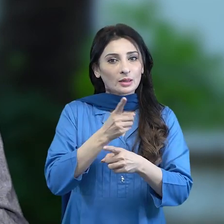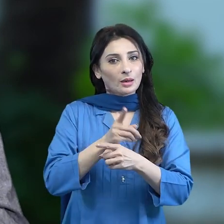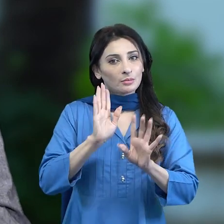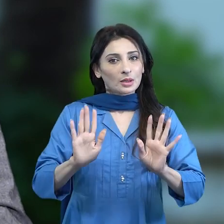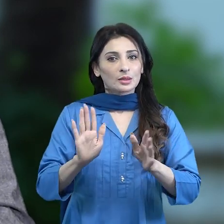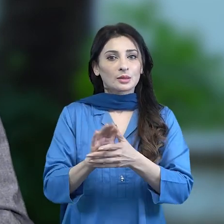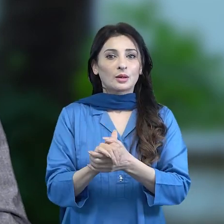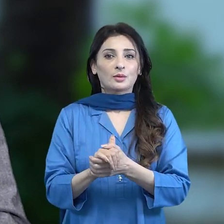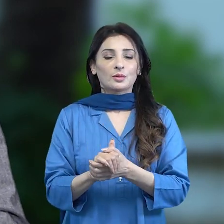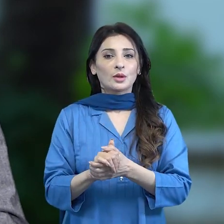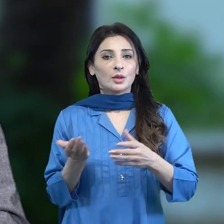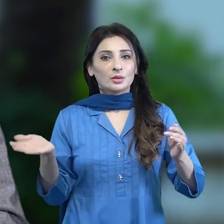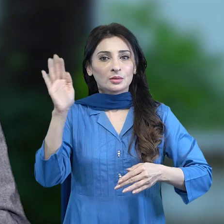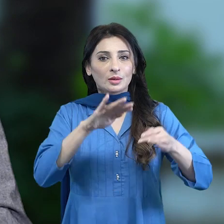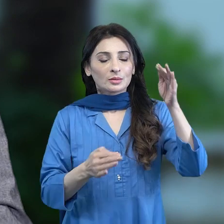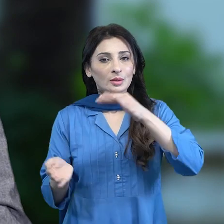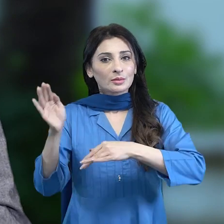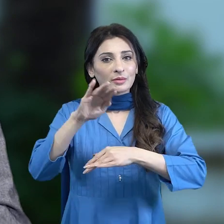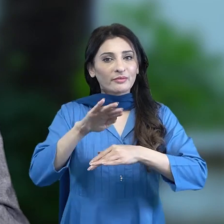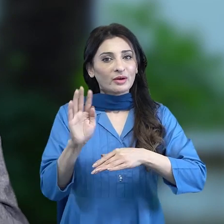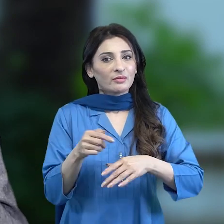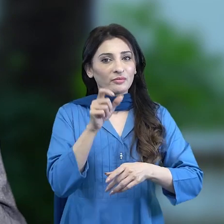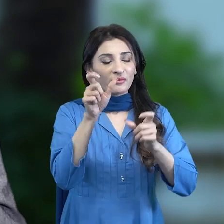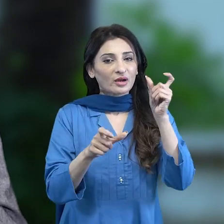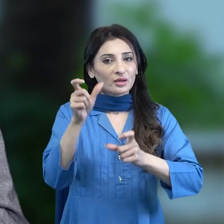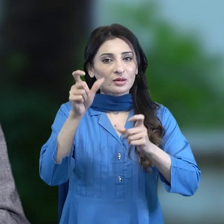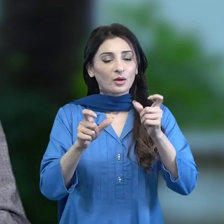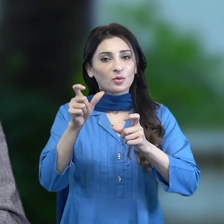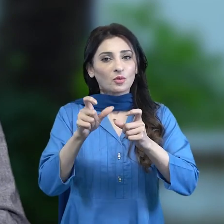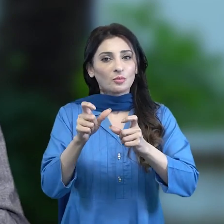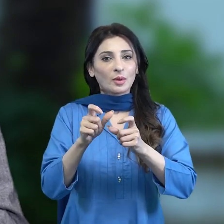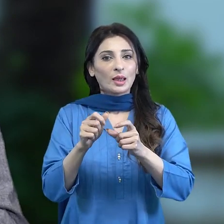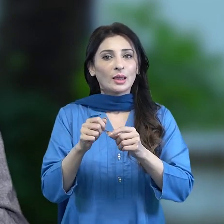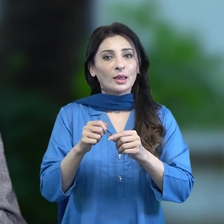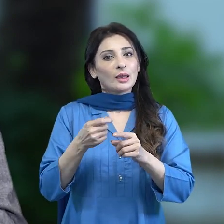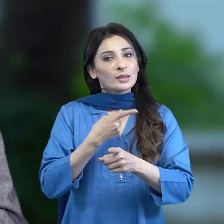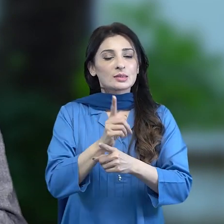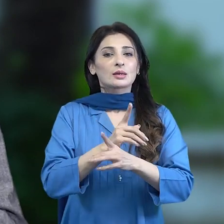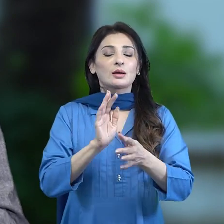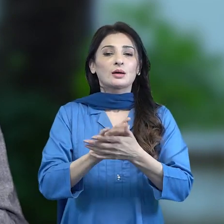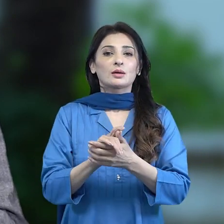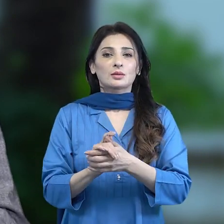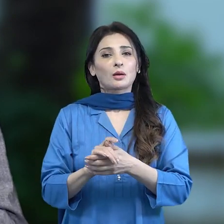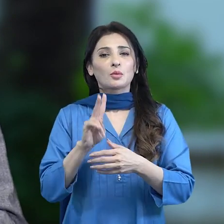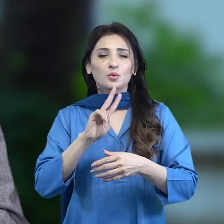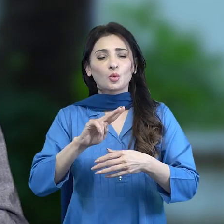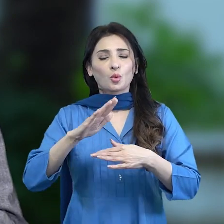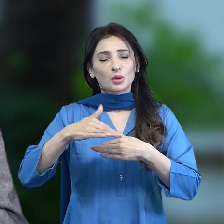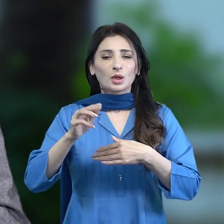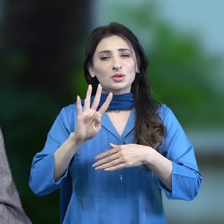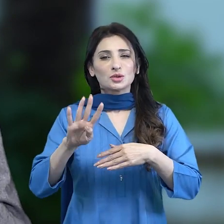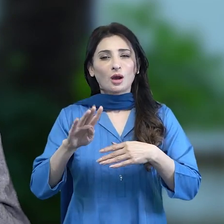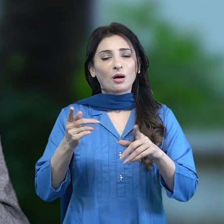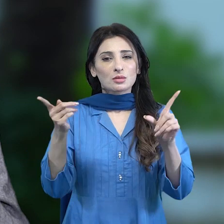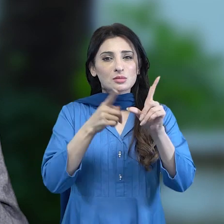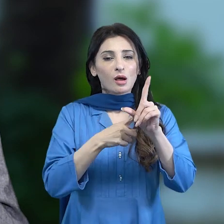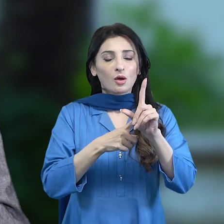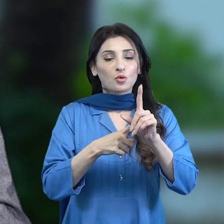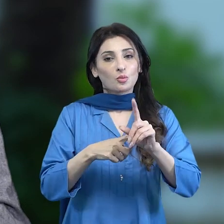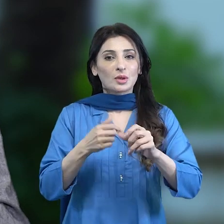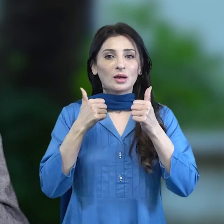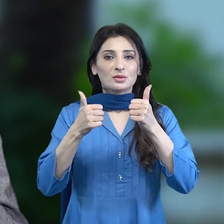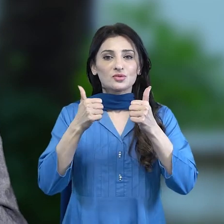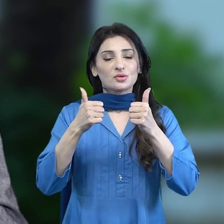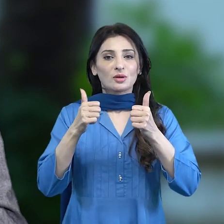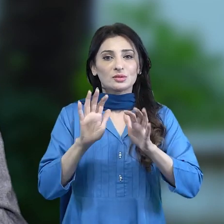लैंड ट्रेनिंग फॉर द स्विमर्स। उसके रिज़ल्ट्स बहुत पॉजिटिव रिज़ल्ट्स मिल रहे हैं विदिन 2-4 ईयर्स में। पहले हम